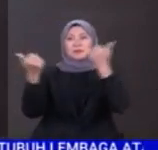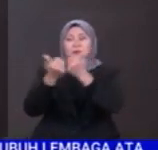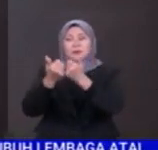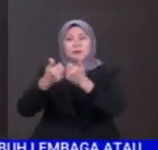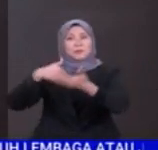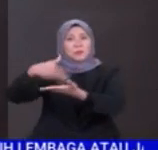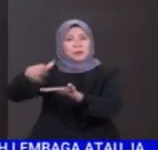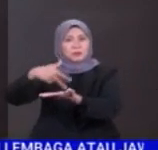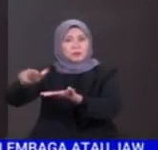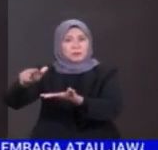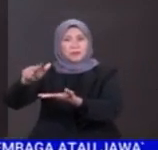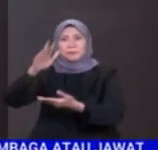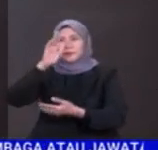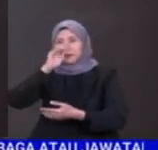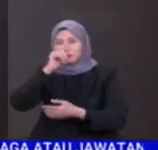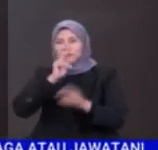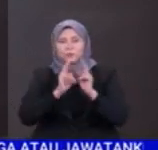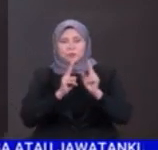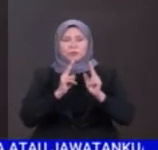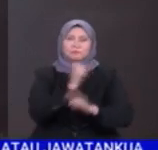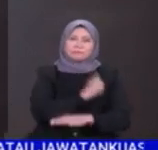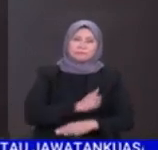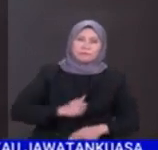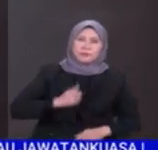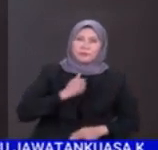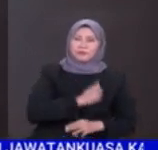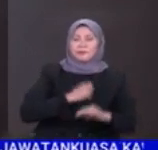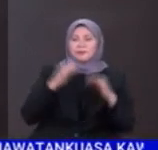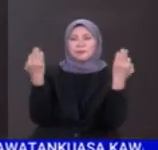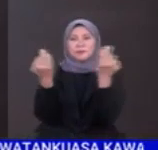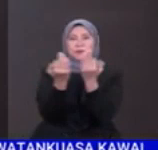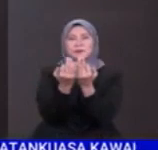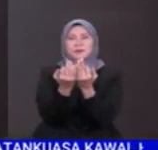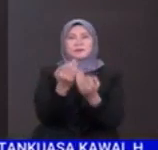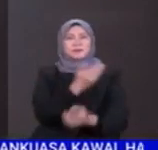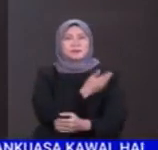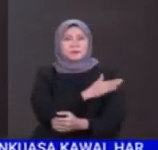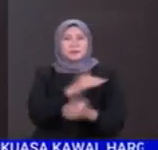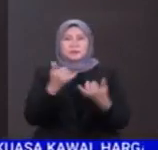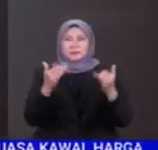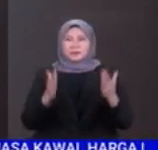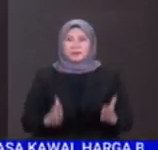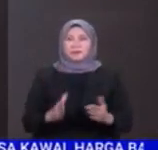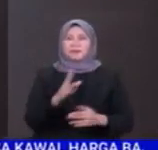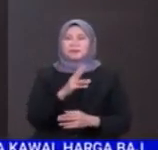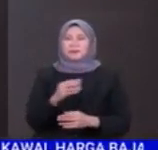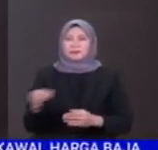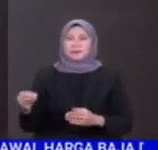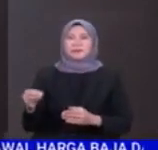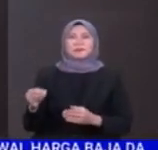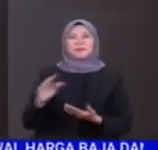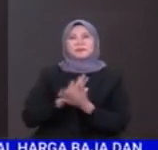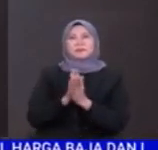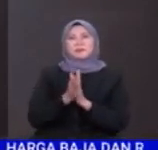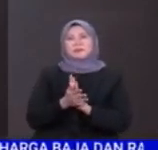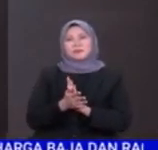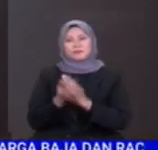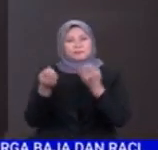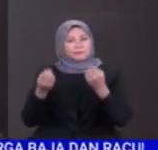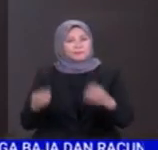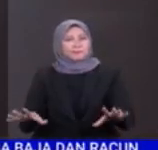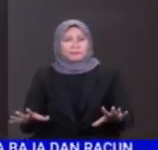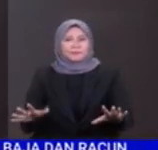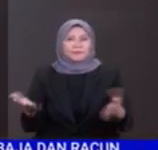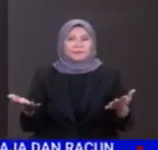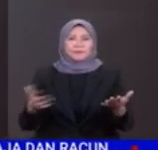Melaka United busa beragam kain ucapan takziah wa keluarga bekas pemain itu dan faunia sebagai satu kehilangan